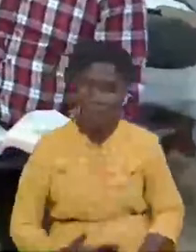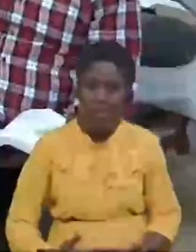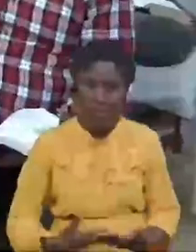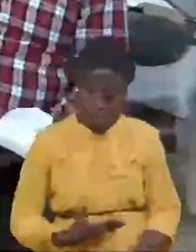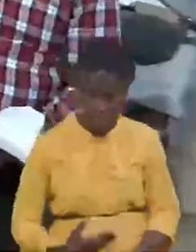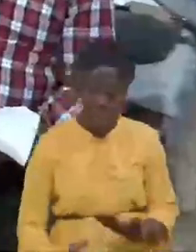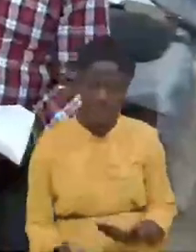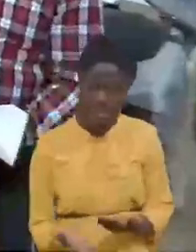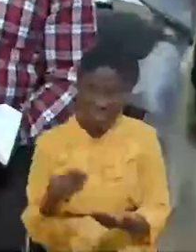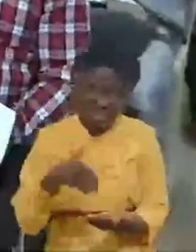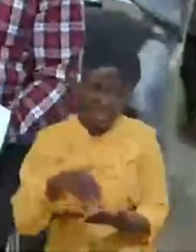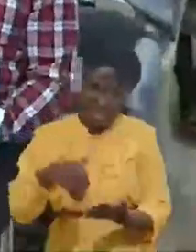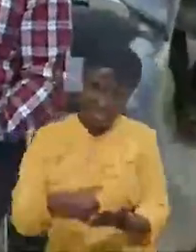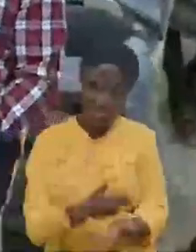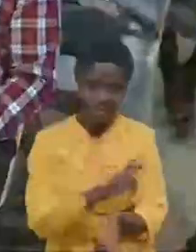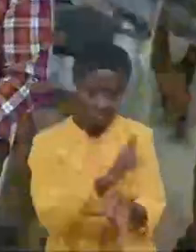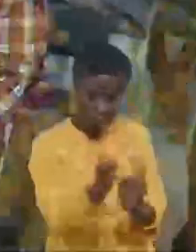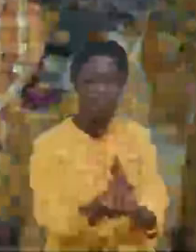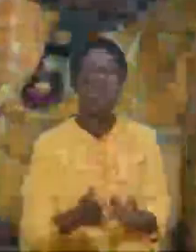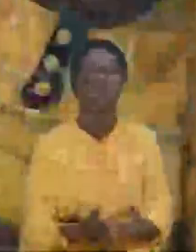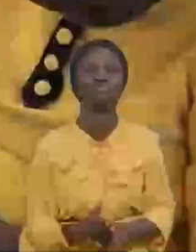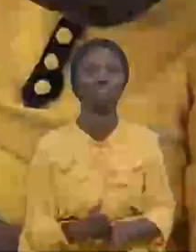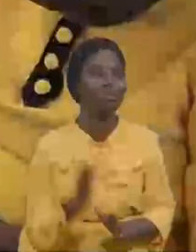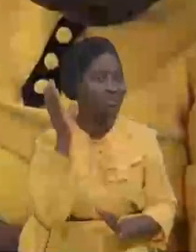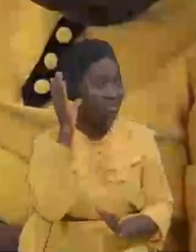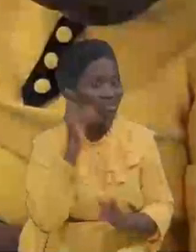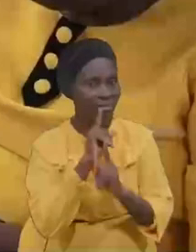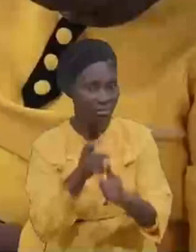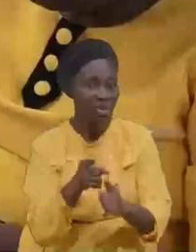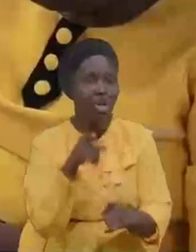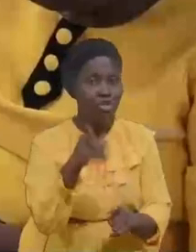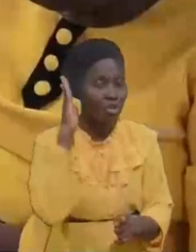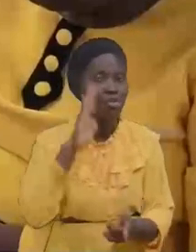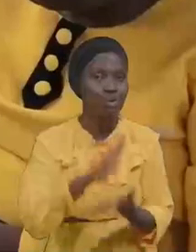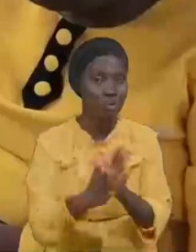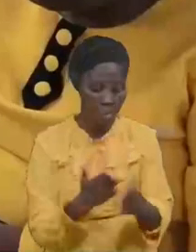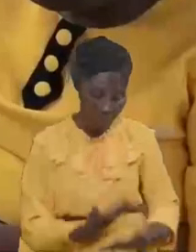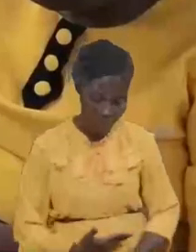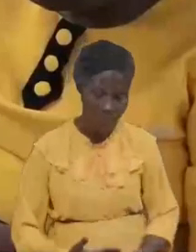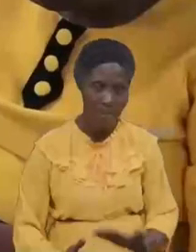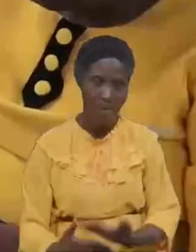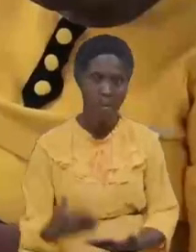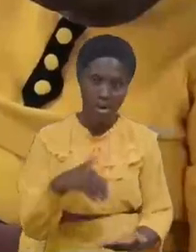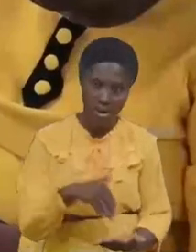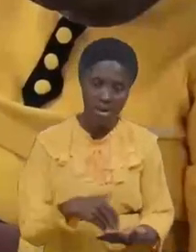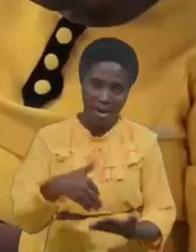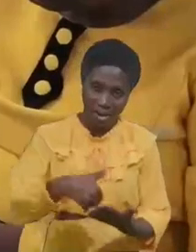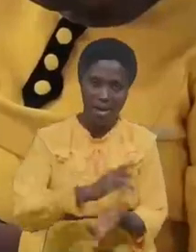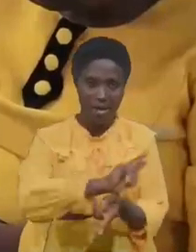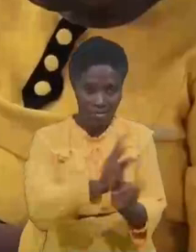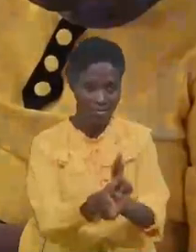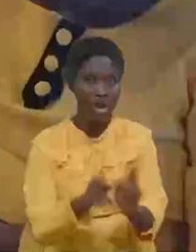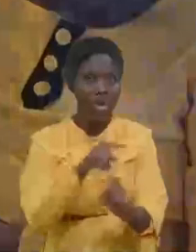entendu votre amen. Je dis, vous serez encore nés de nouveau. Et lorsque cette nouvelle